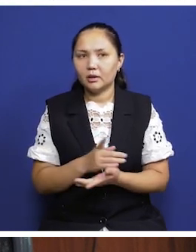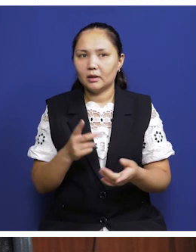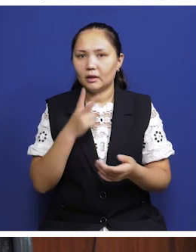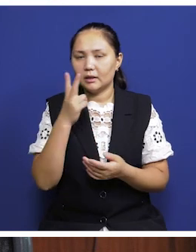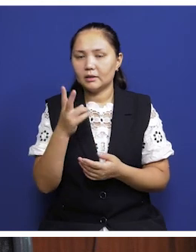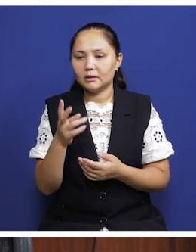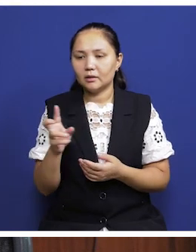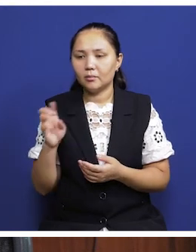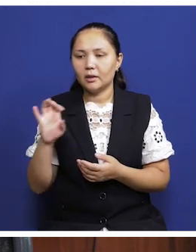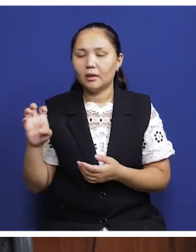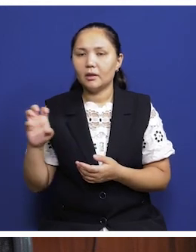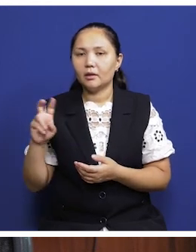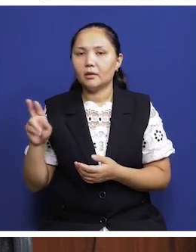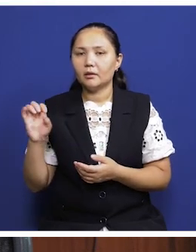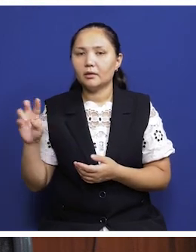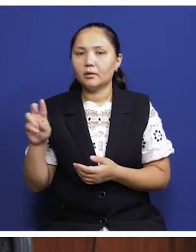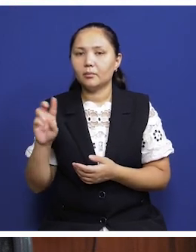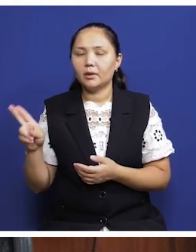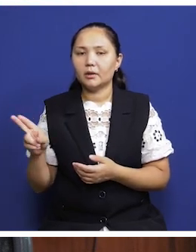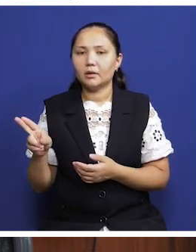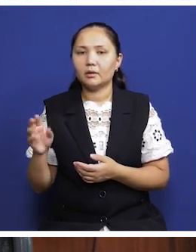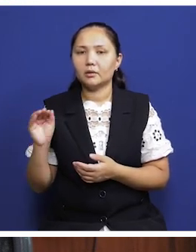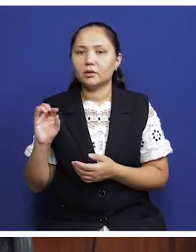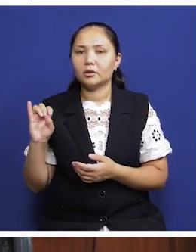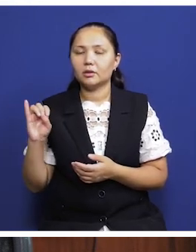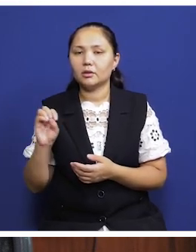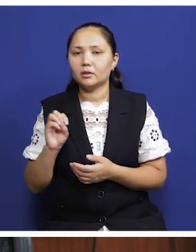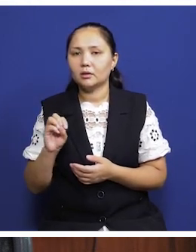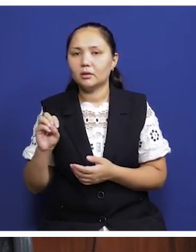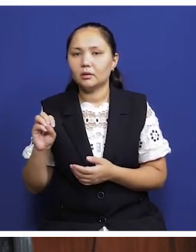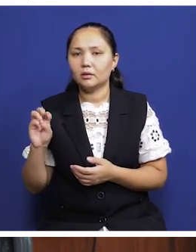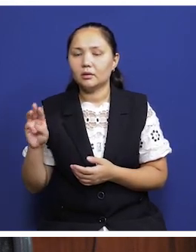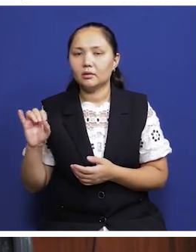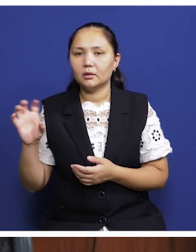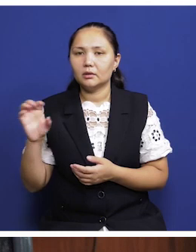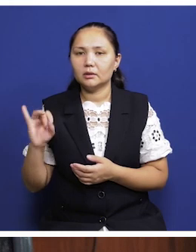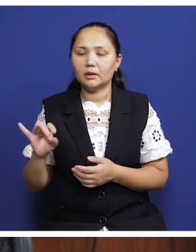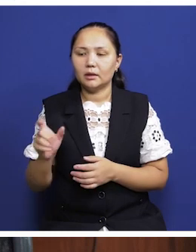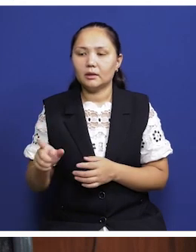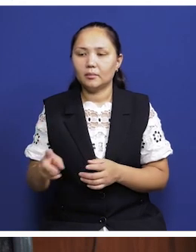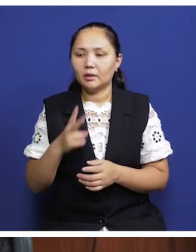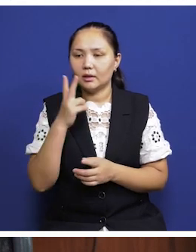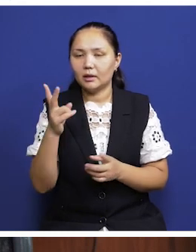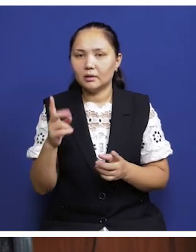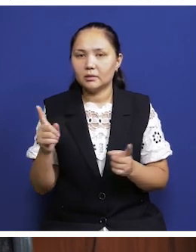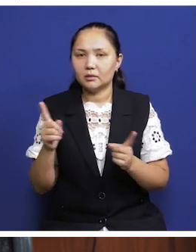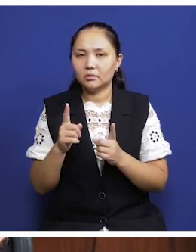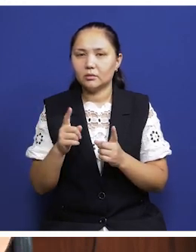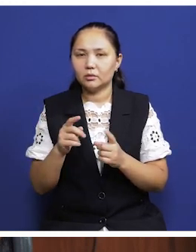түрде айтатын болсам, мысалы Бәйдібек ауданы менен Жетісай ауданының халқын мына тұрмыс тіршілігінің көзқарасын ұқсастыруға